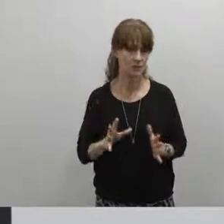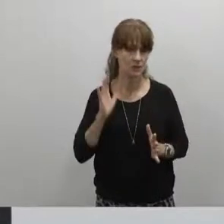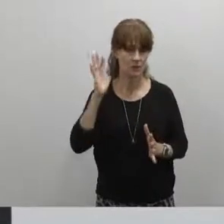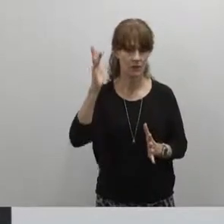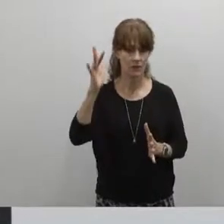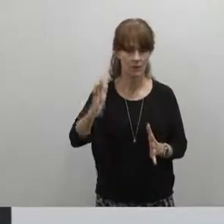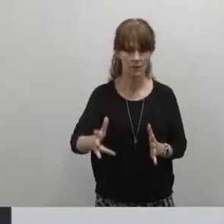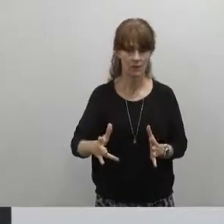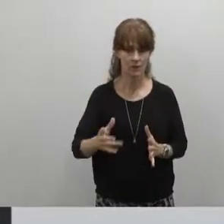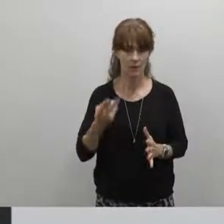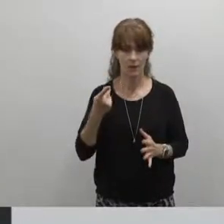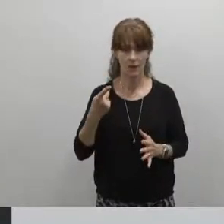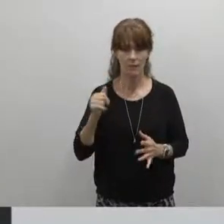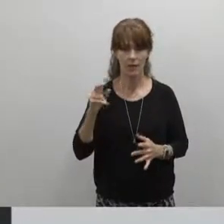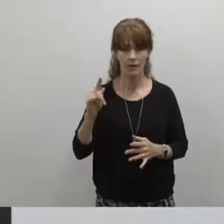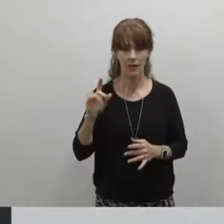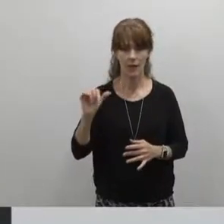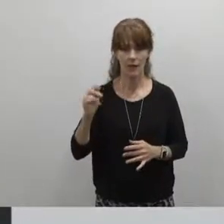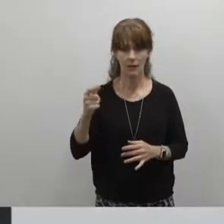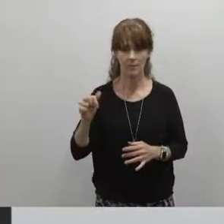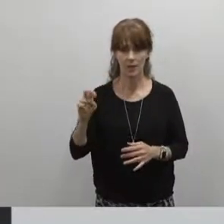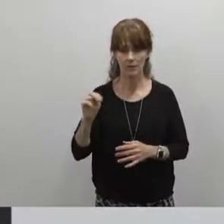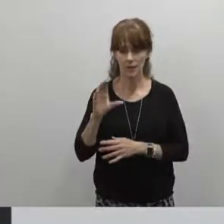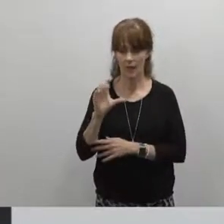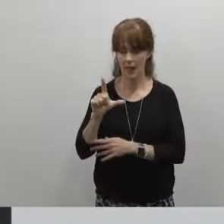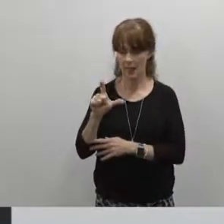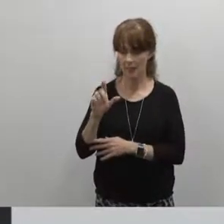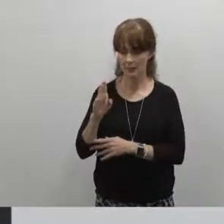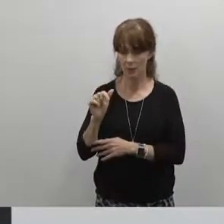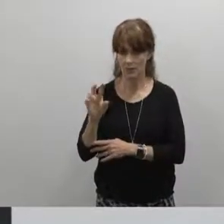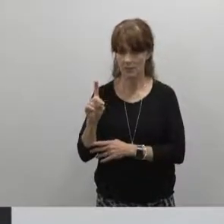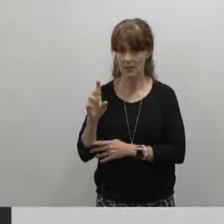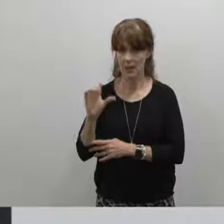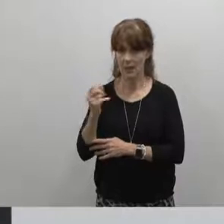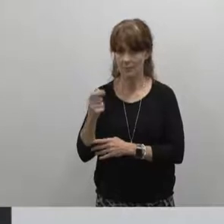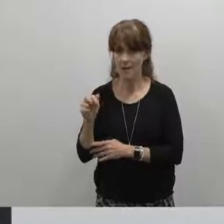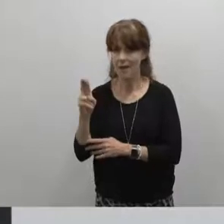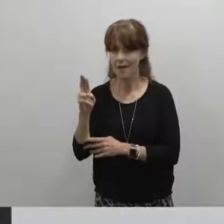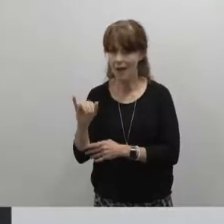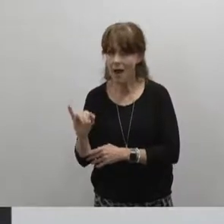thuơ khăn nông rạy dạp bê bà màn chân nằm tờ mục nốt tế.